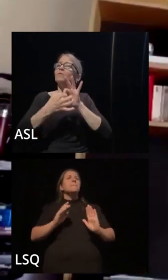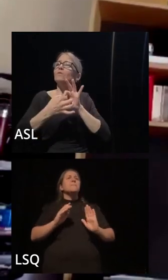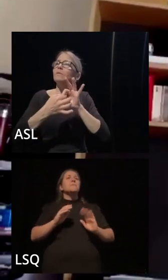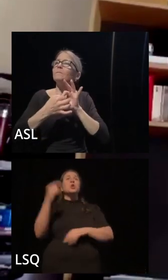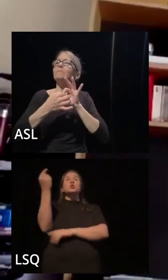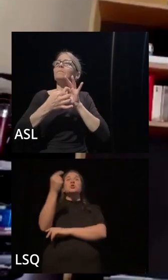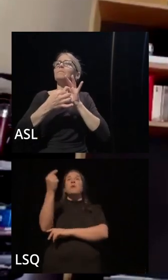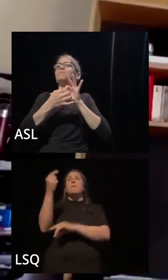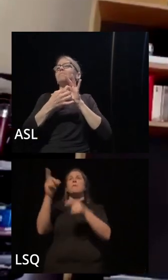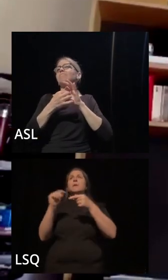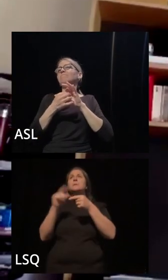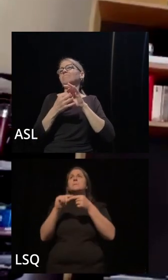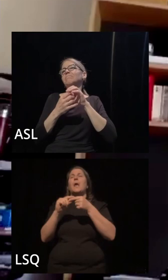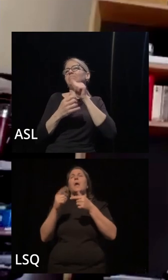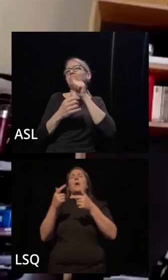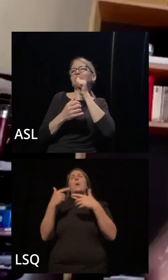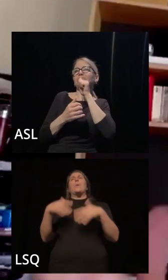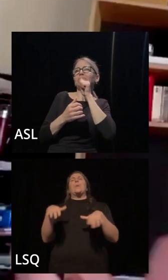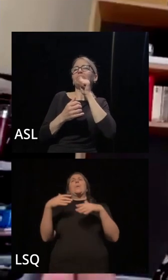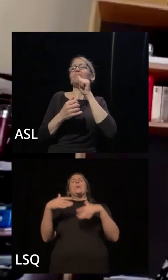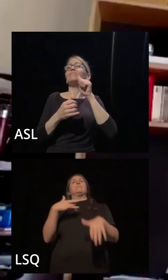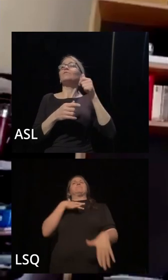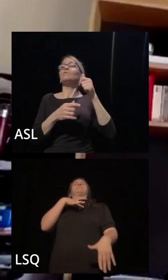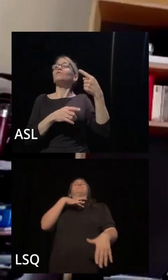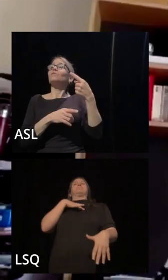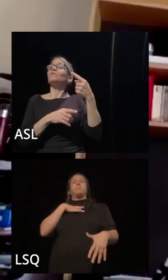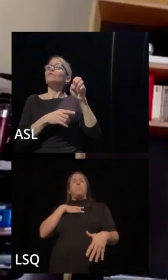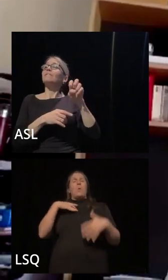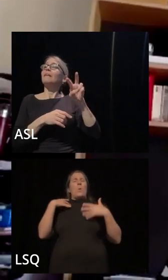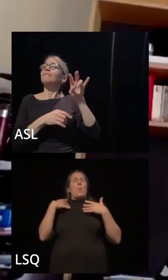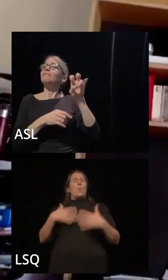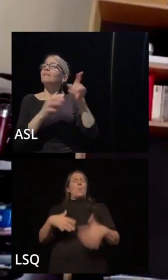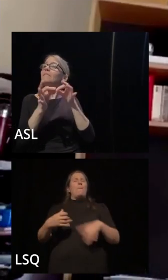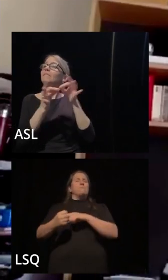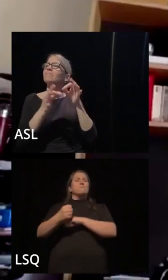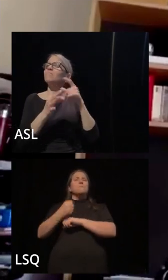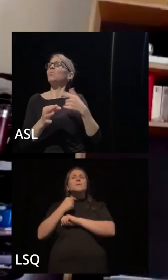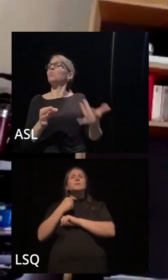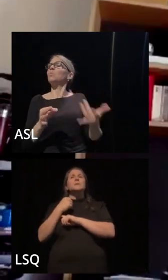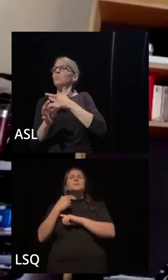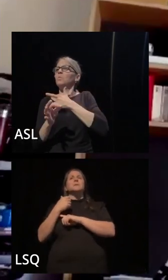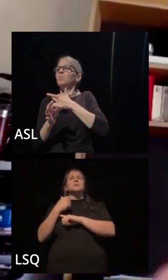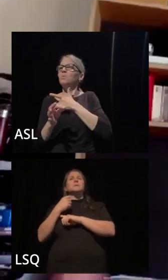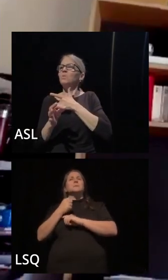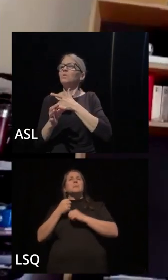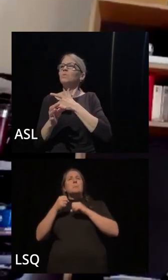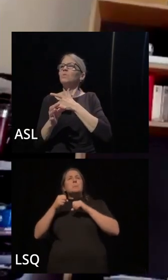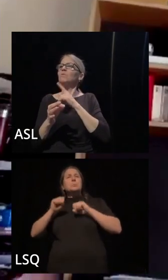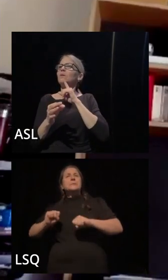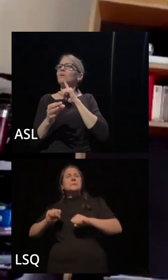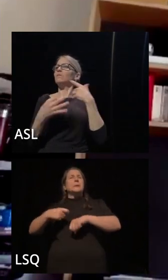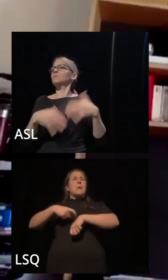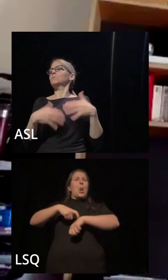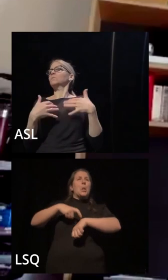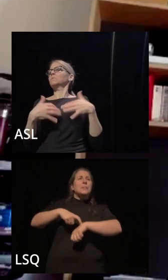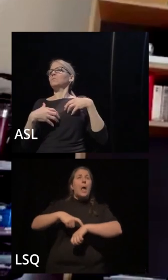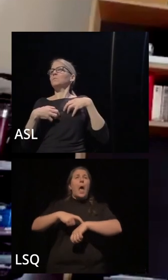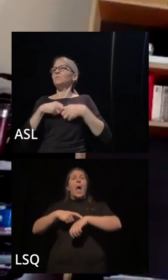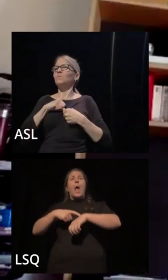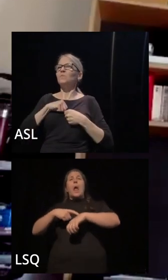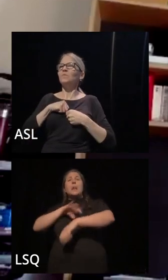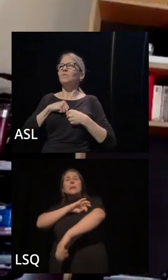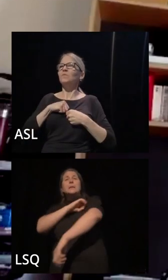elle est... C'est incroyable, la force, la puissance, le temps qu'elle déploie, l'énergie, etc.